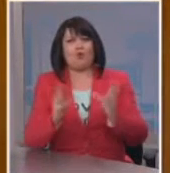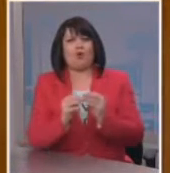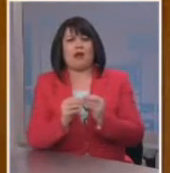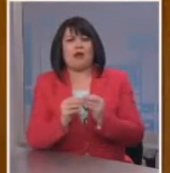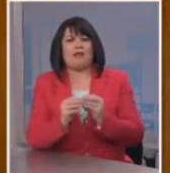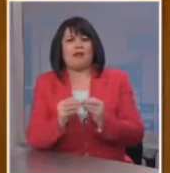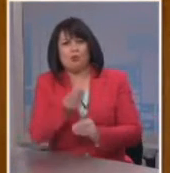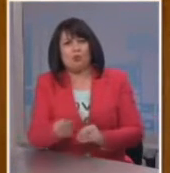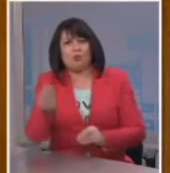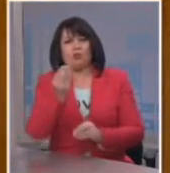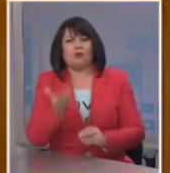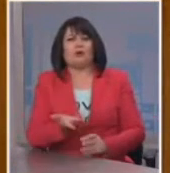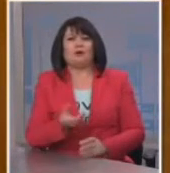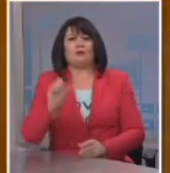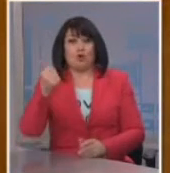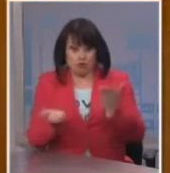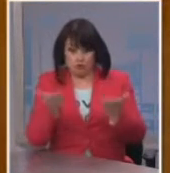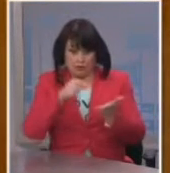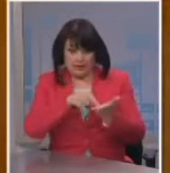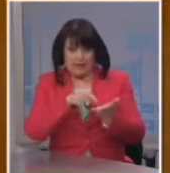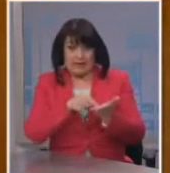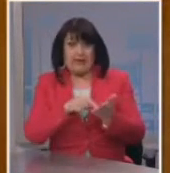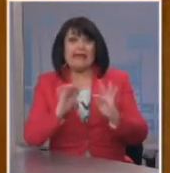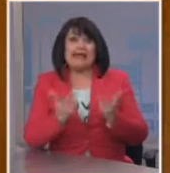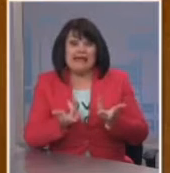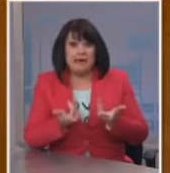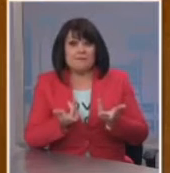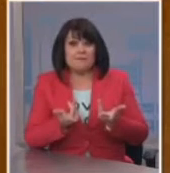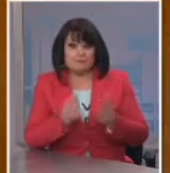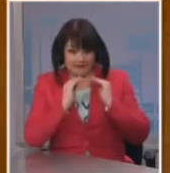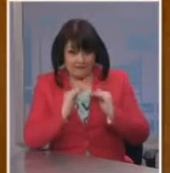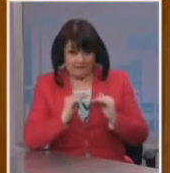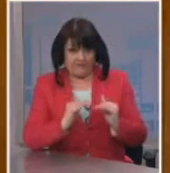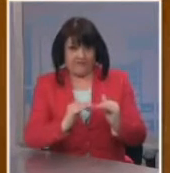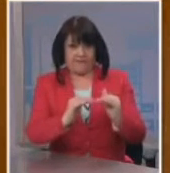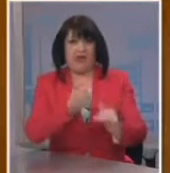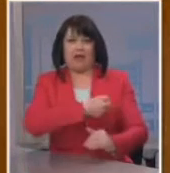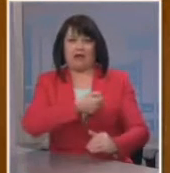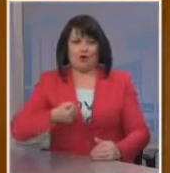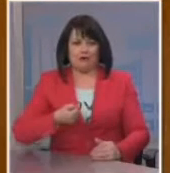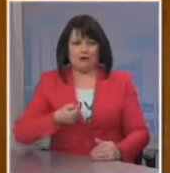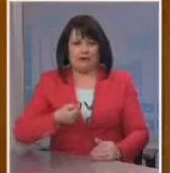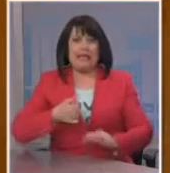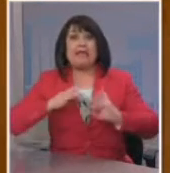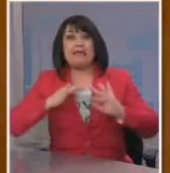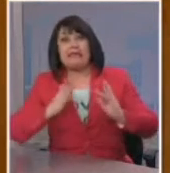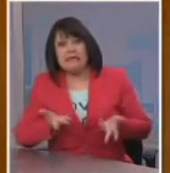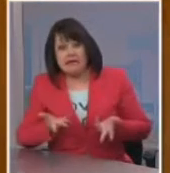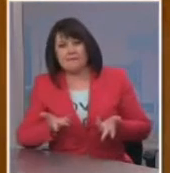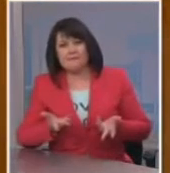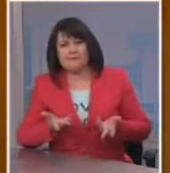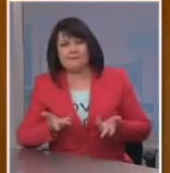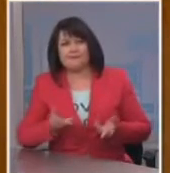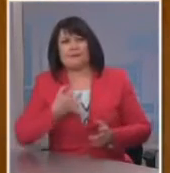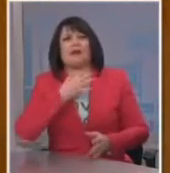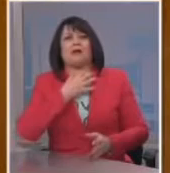υπερβαίνουν. Το πρώτο δίλημα είναι αν θα συνεχίζουμε αιωνίως τη λιτότητα, μεταθέτοντας την